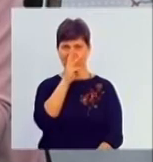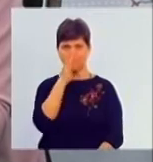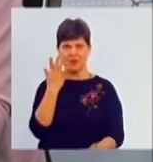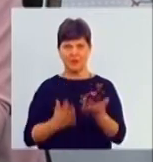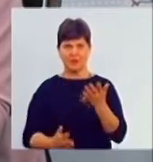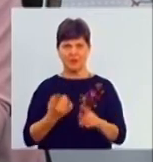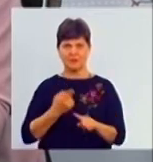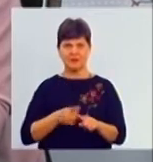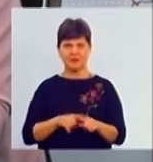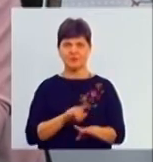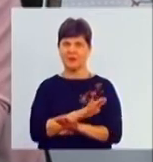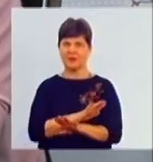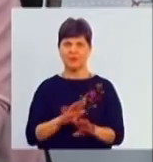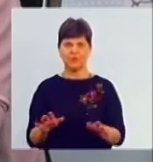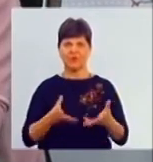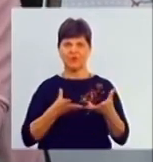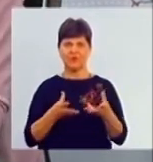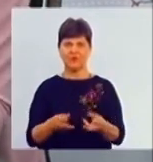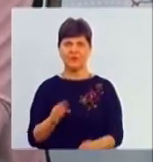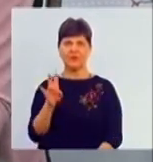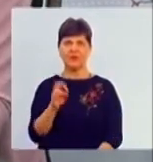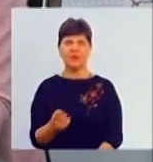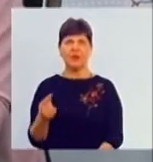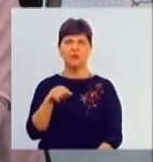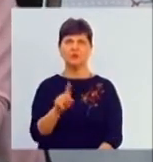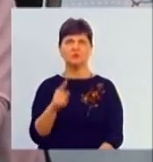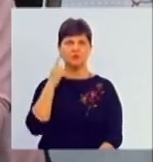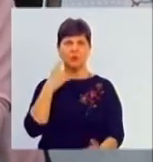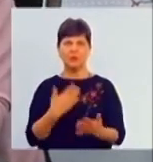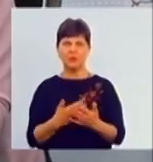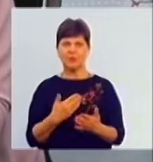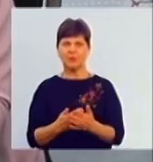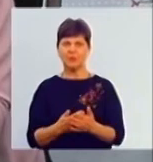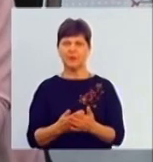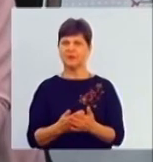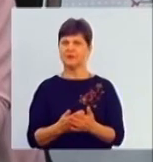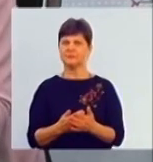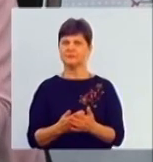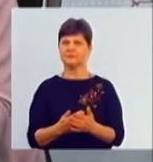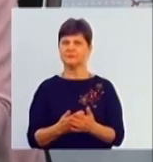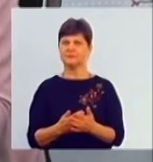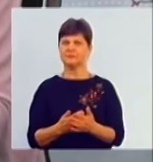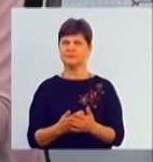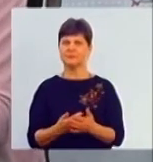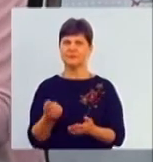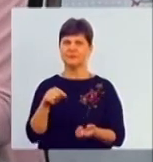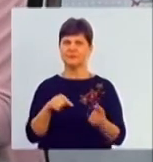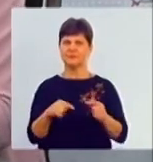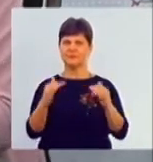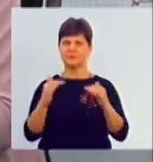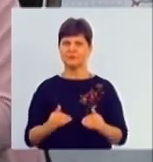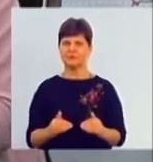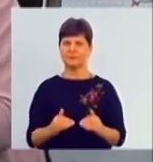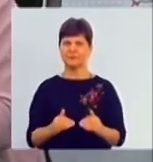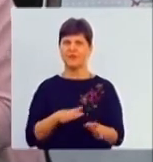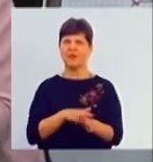не буде впливати на те, що, наприклад, коефіцієнт заробітної плати знизиться у той чи іншої людини, яка